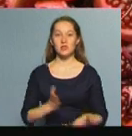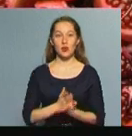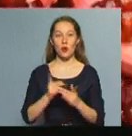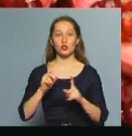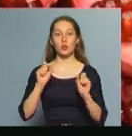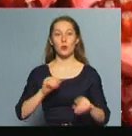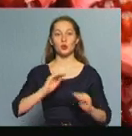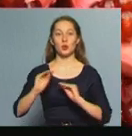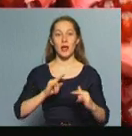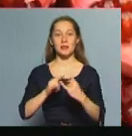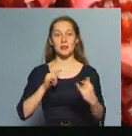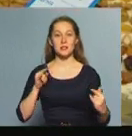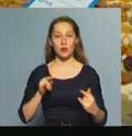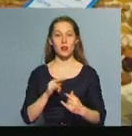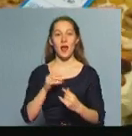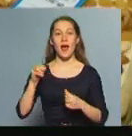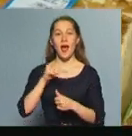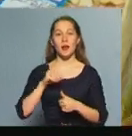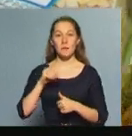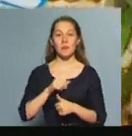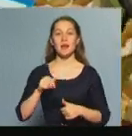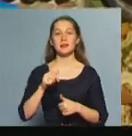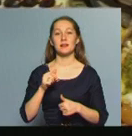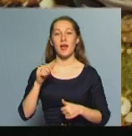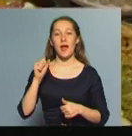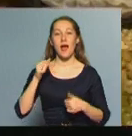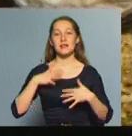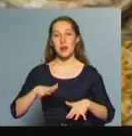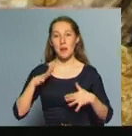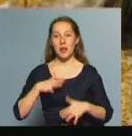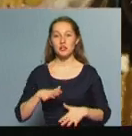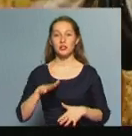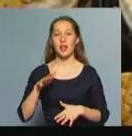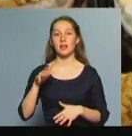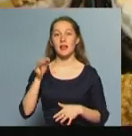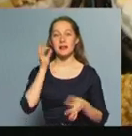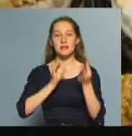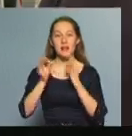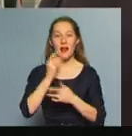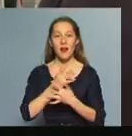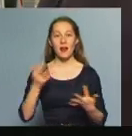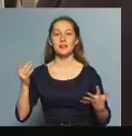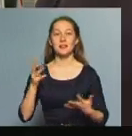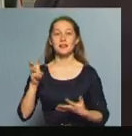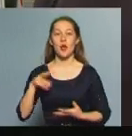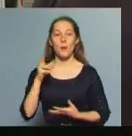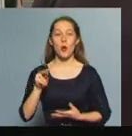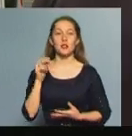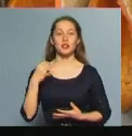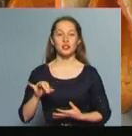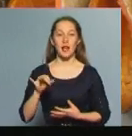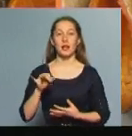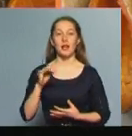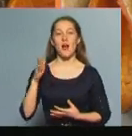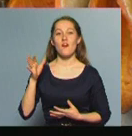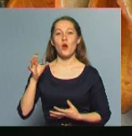стол. Вяленые фрукты из Армении, сочные свежие из Азербайджана. Сладости и коллекции специй, меда и чая,